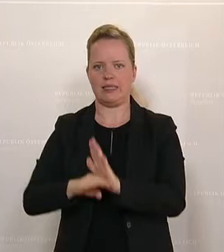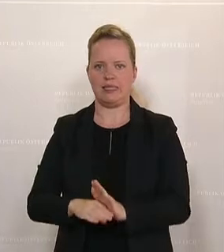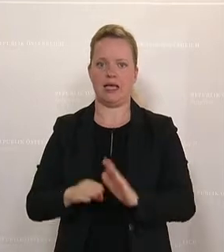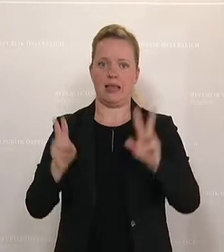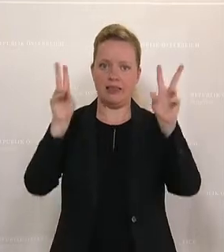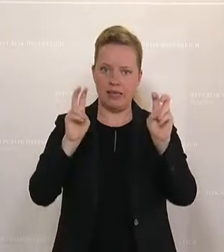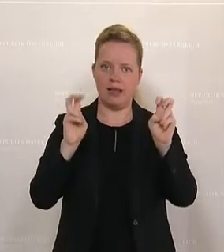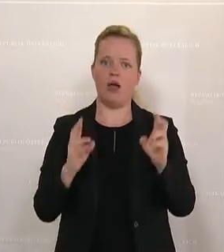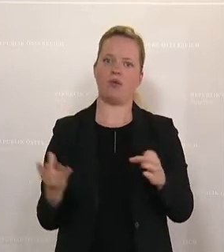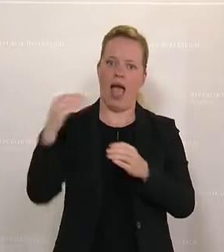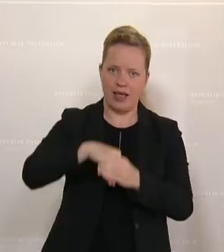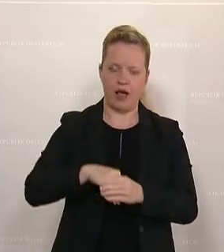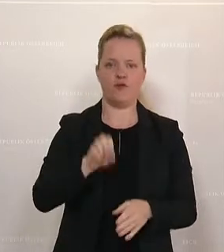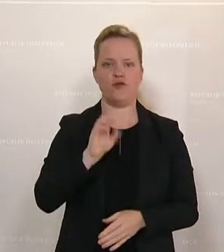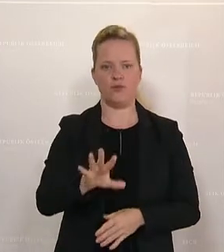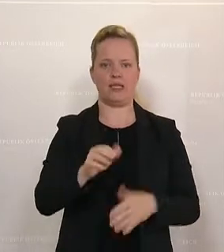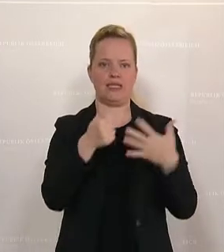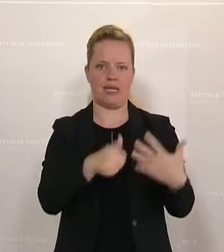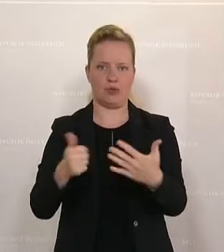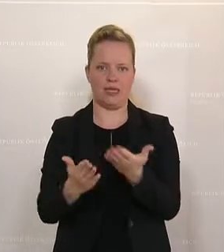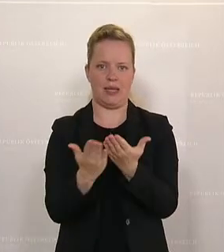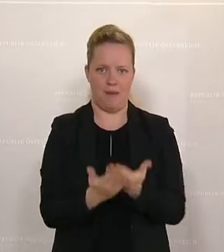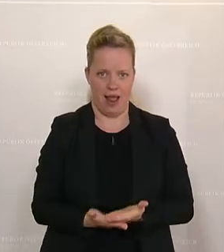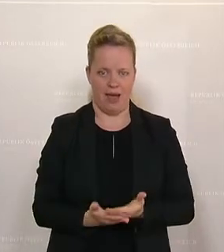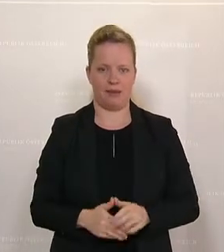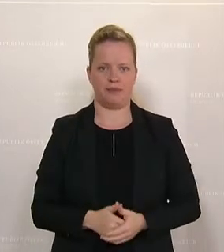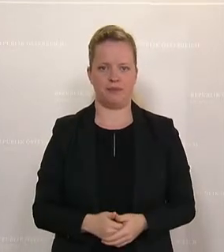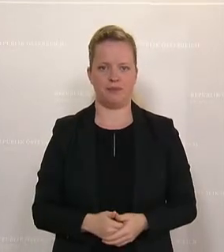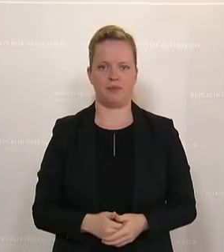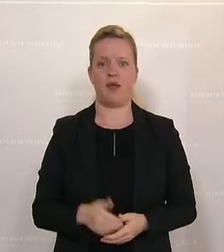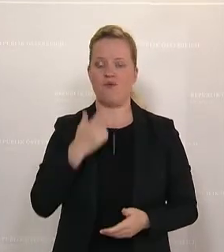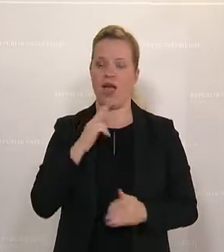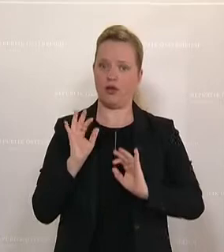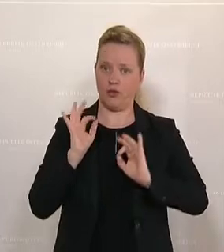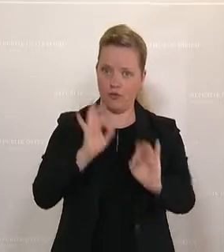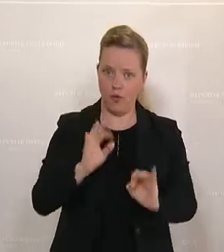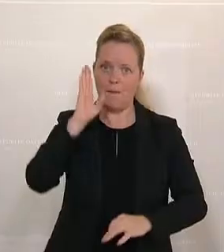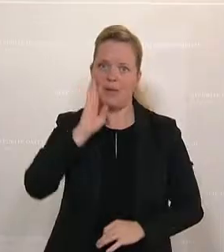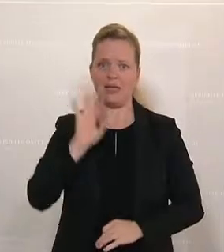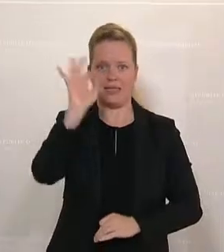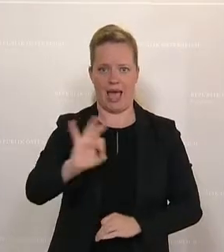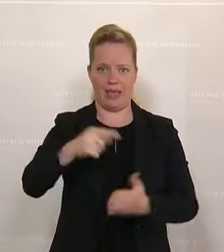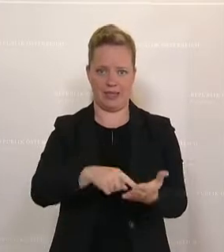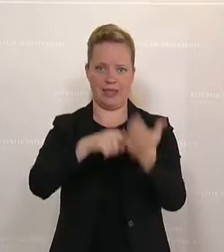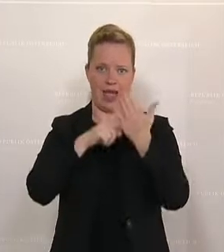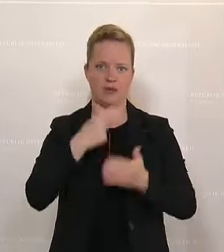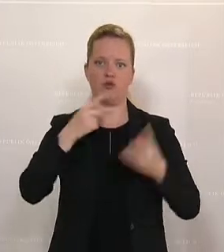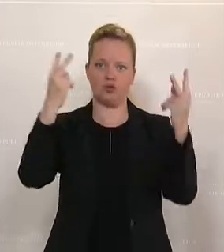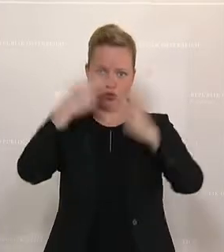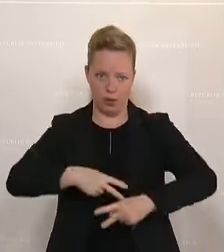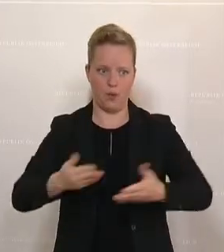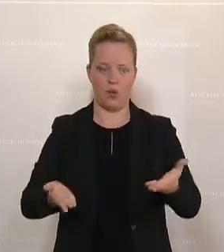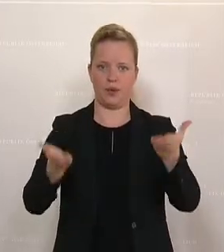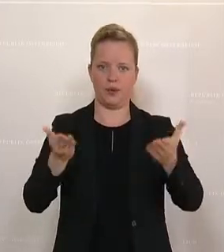samt Titel und Eingang in 1566 der Beilagen. Wer spricht sich dafür aus, den bitte ich um ein Zeichen der Zustimmung.